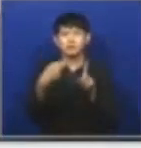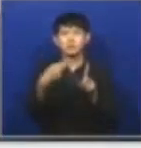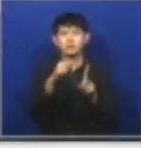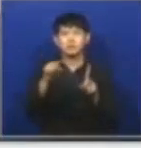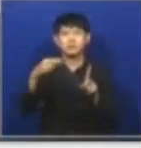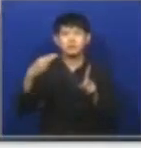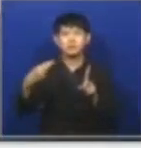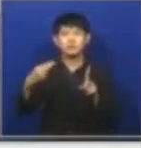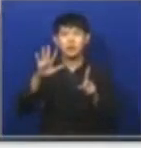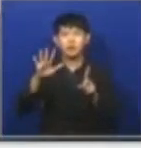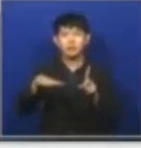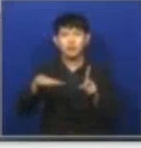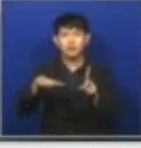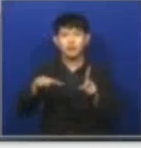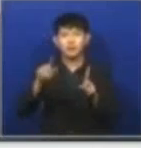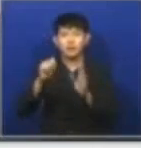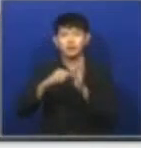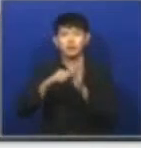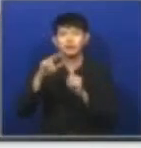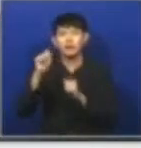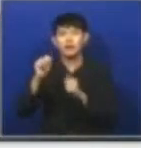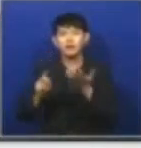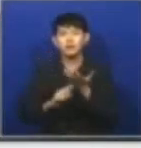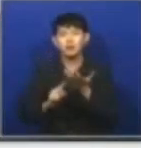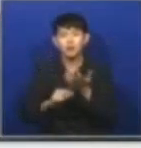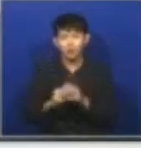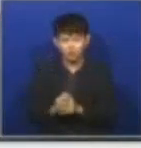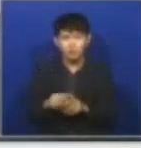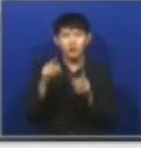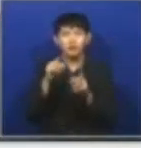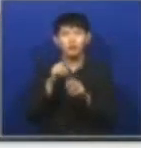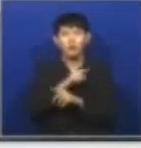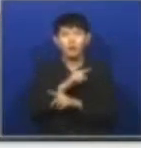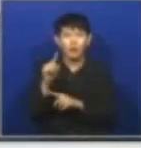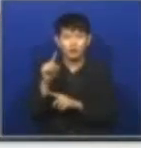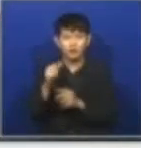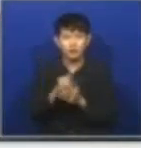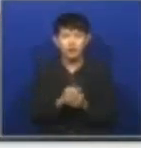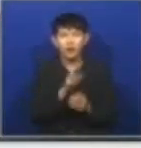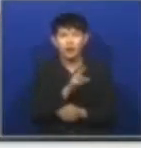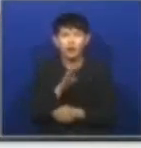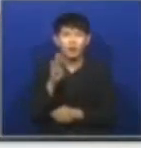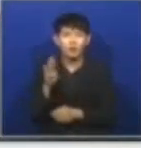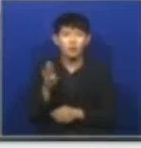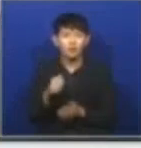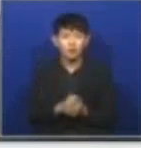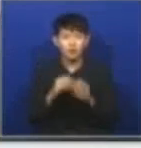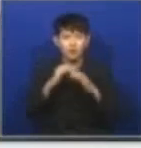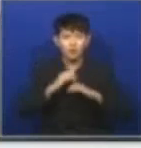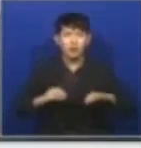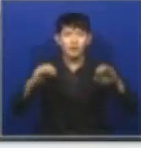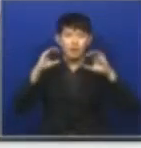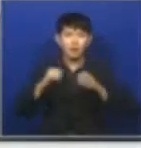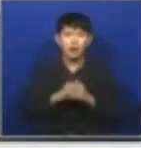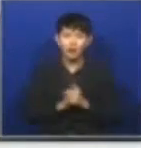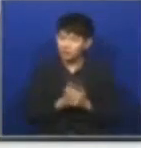15,000 ตันต่อวันวันนี้ระบบการบริหารจัดการรัฐต้องสูญเสียงบประมาณจำนวนเป็น